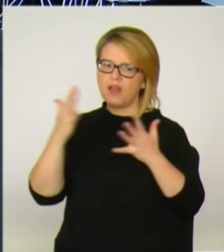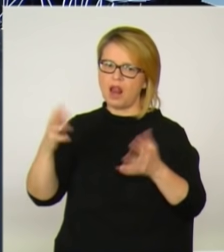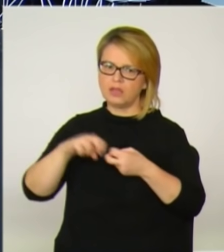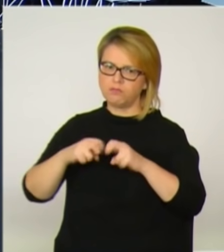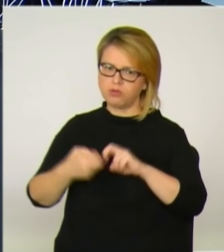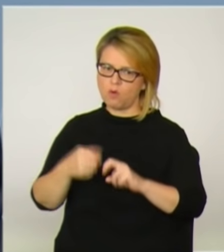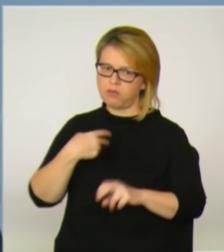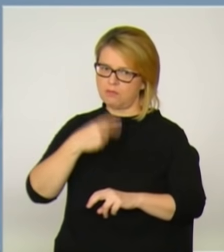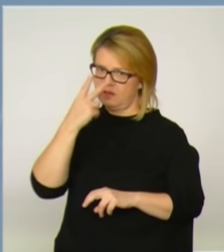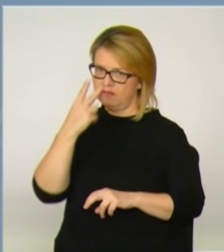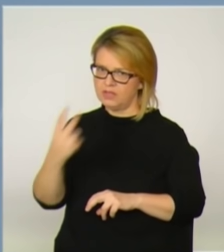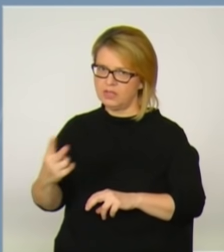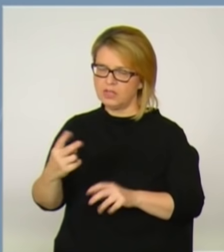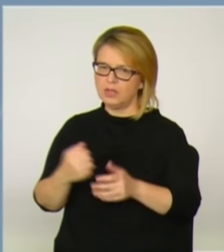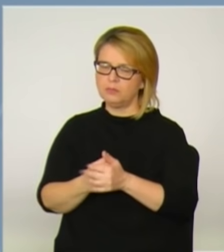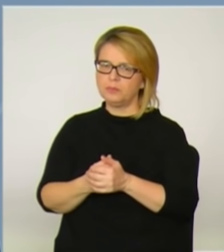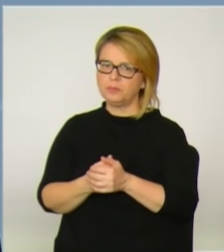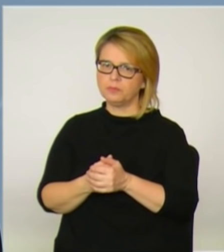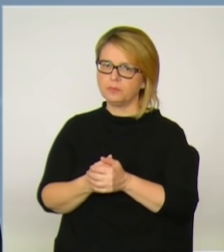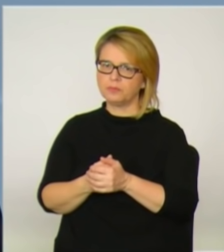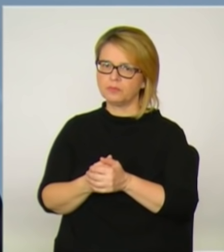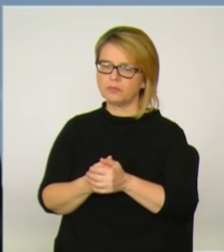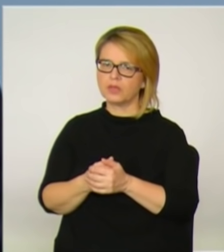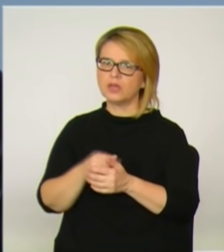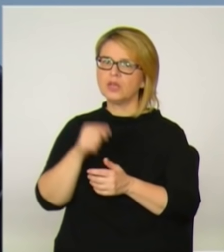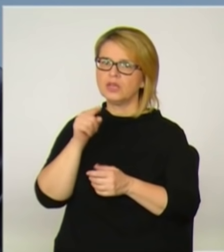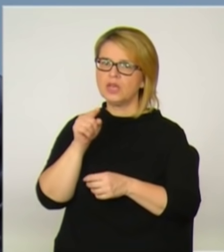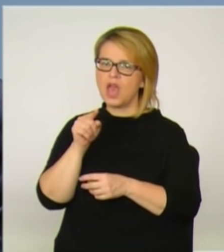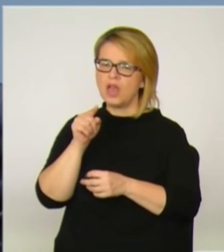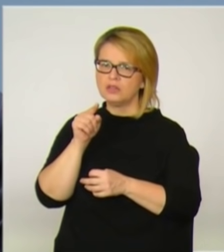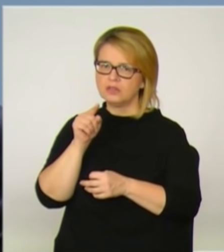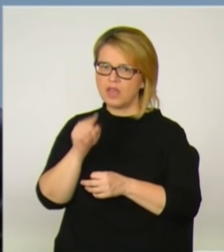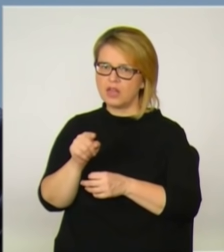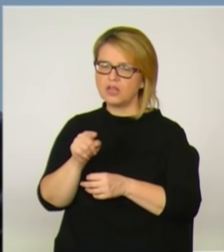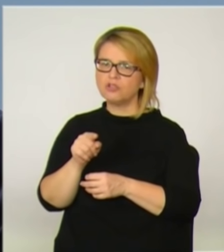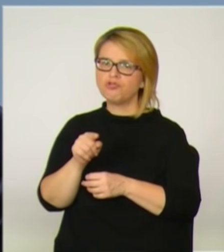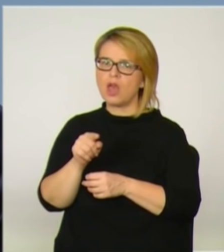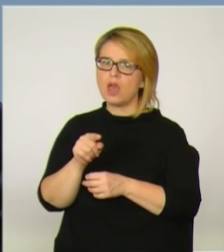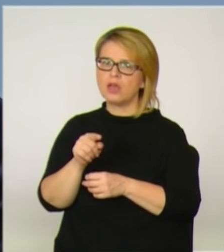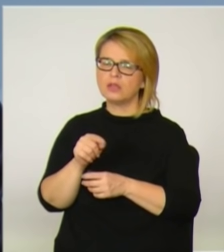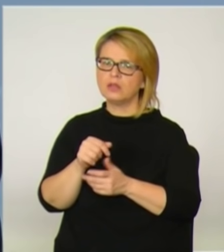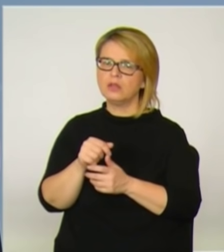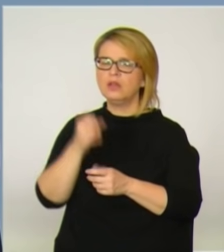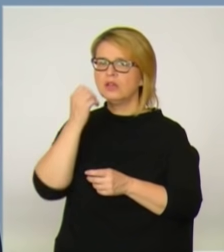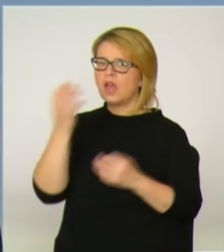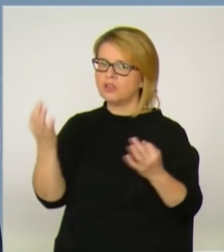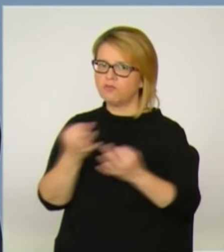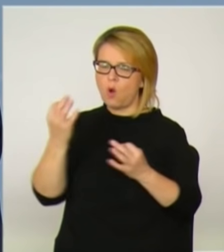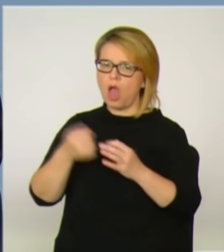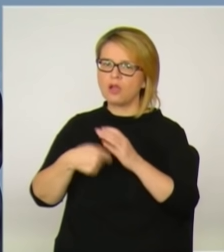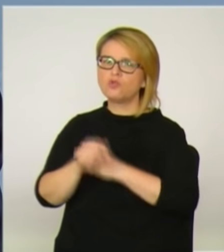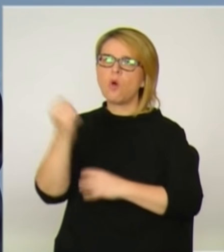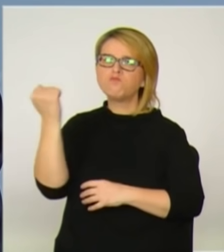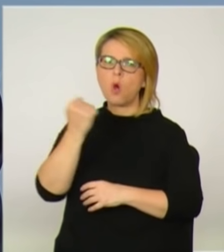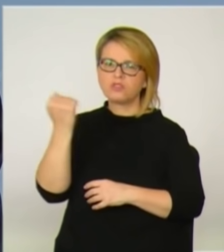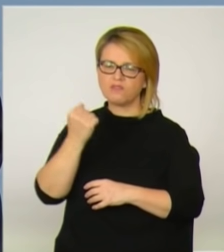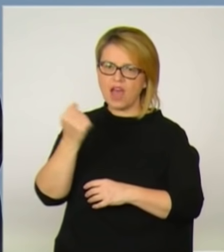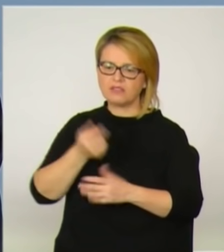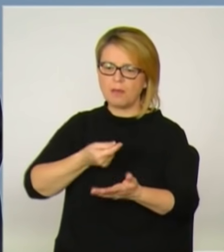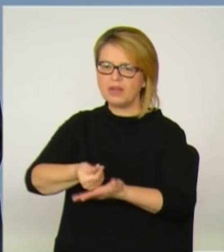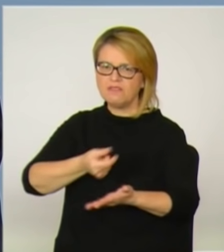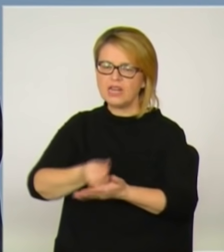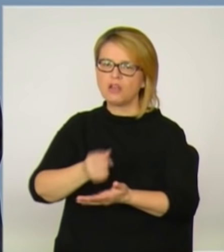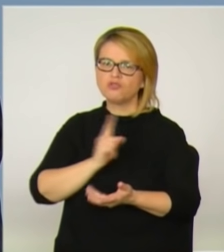vnímam, je ten, že ak niekto podvádza pri financovaní svojej